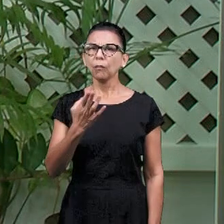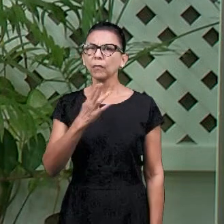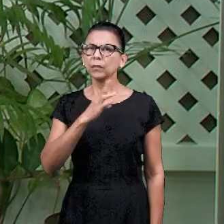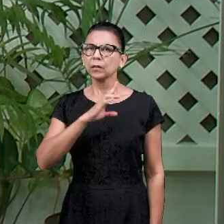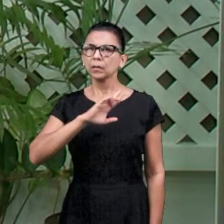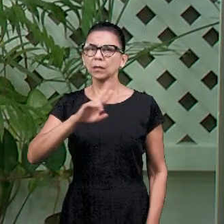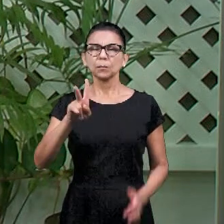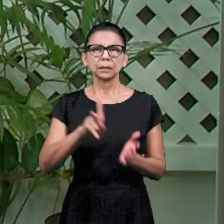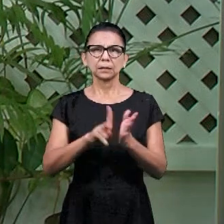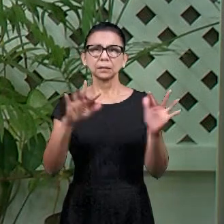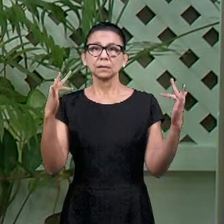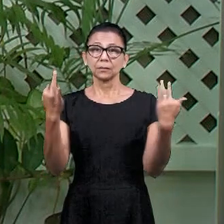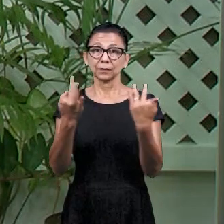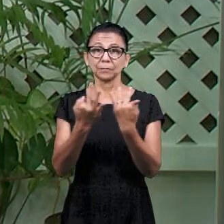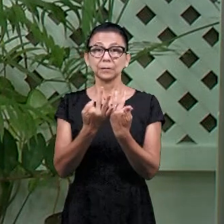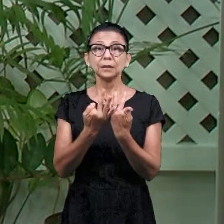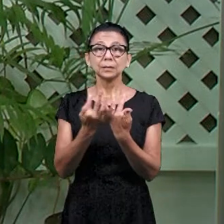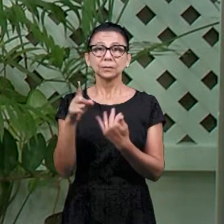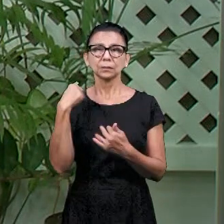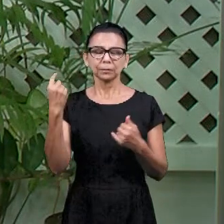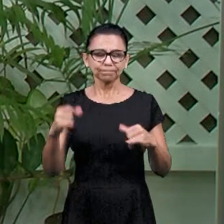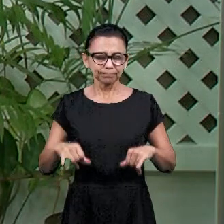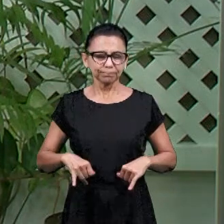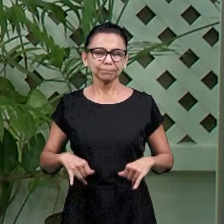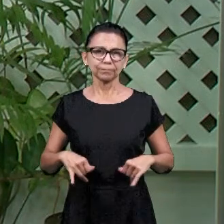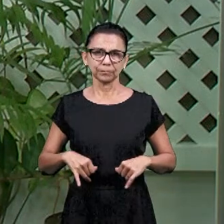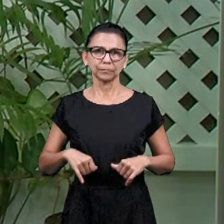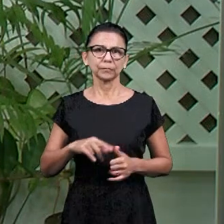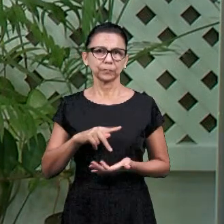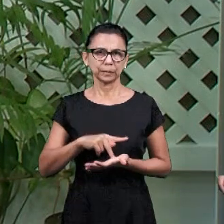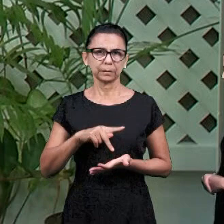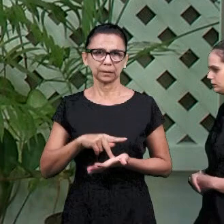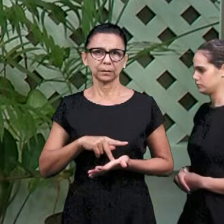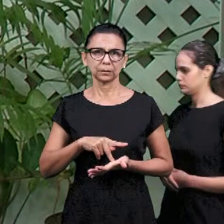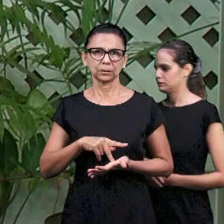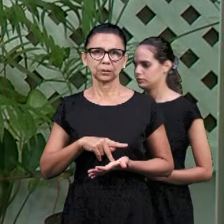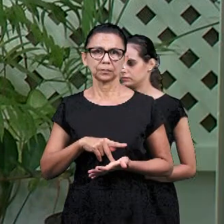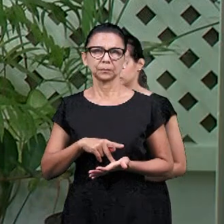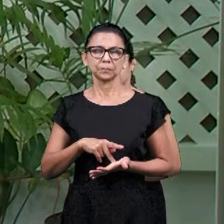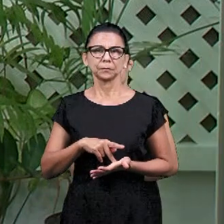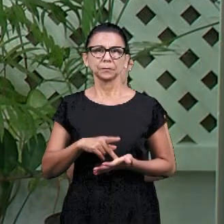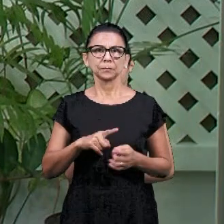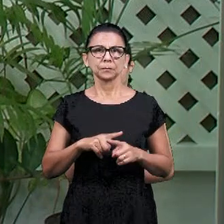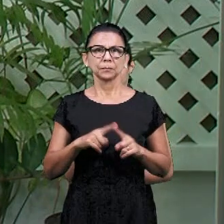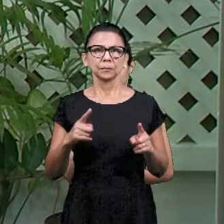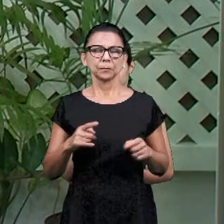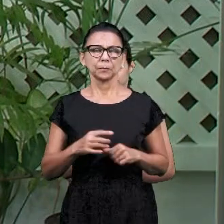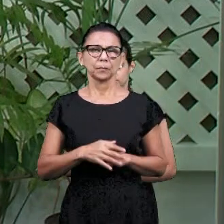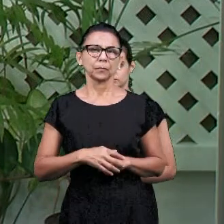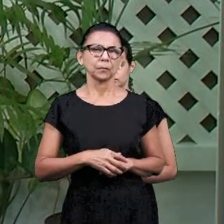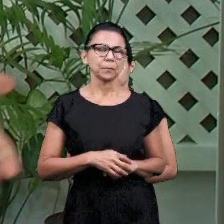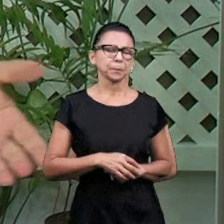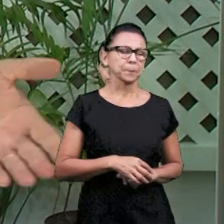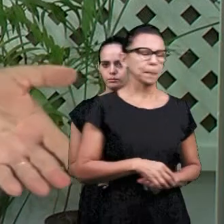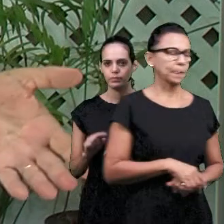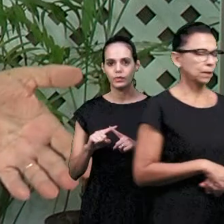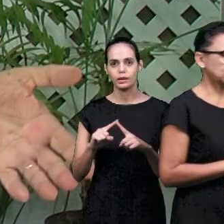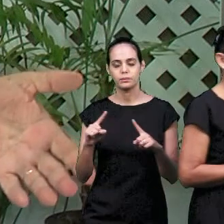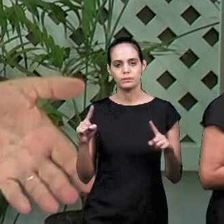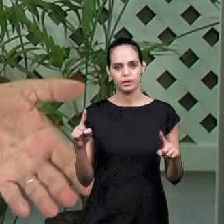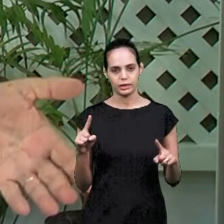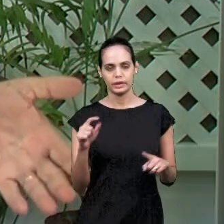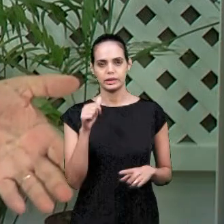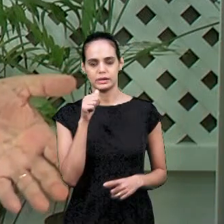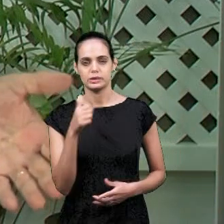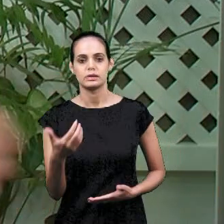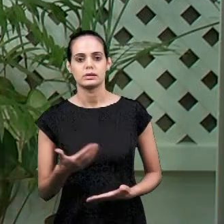d'un être cher, que ce soit membre de la famille ou non, c'est une souffrance. Tous savent cela. Mais cette sœur, elle a retrouvé